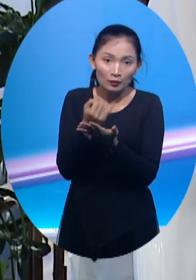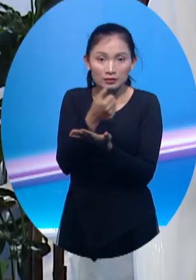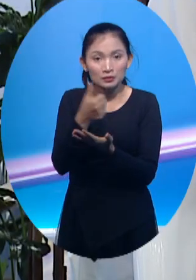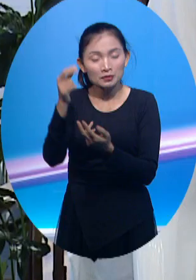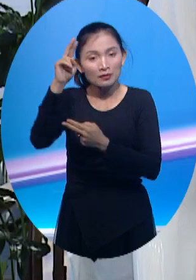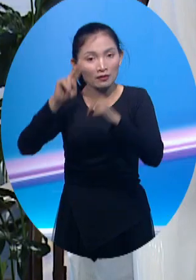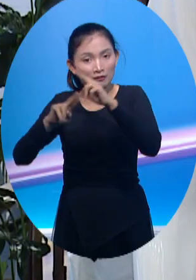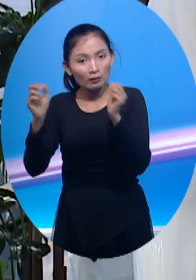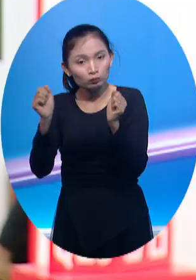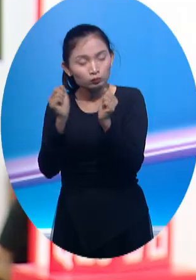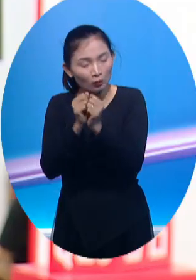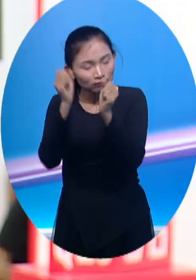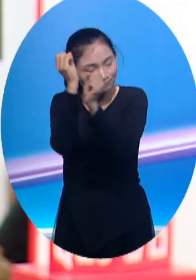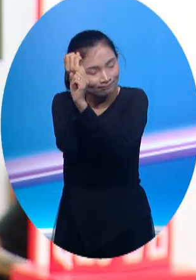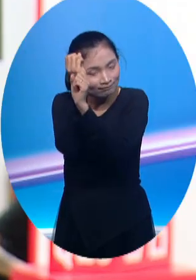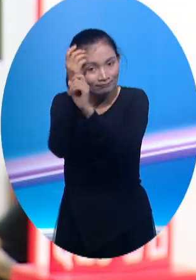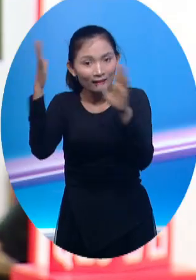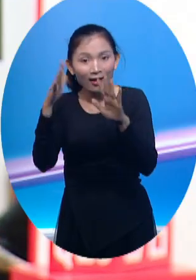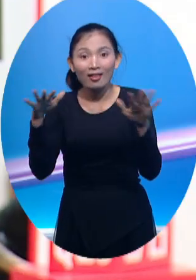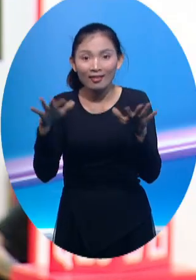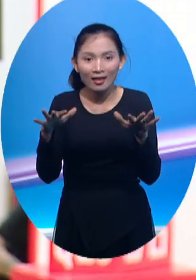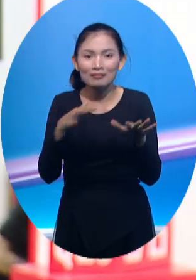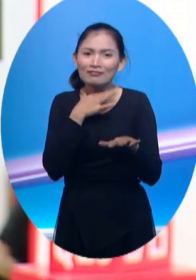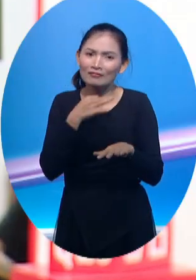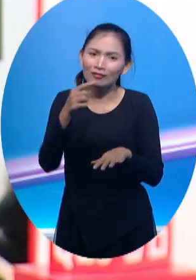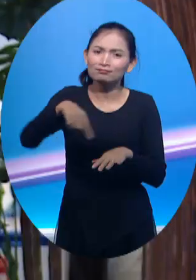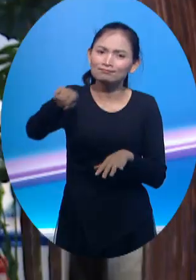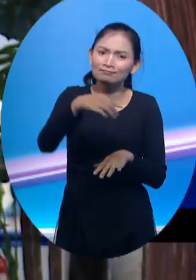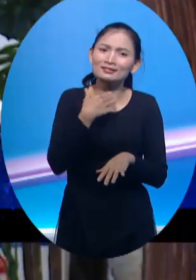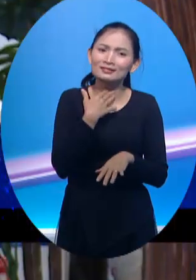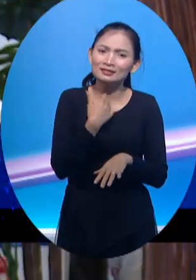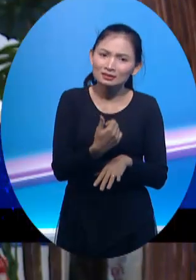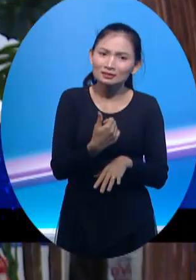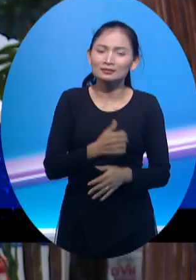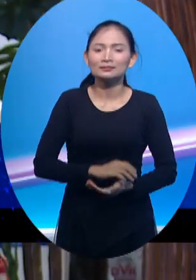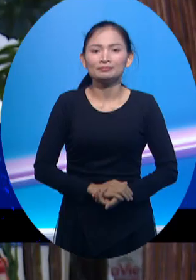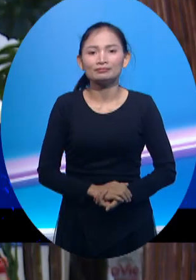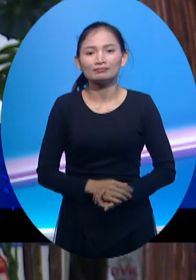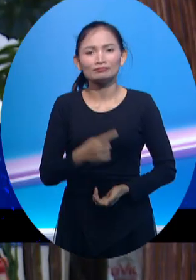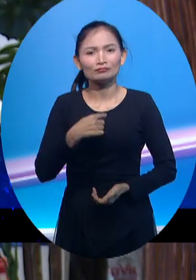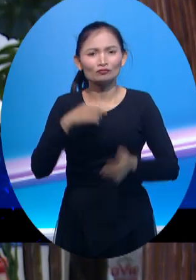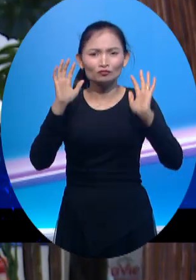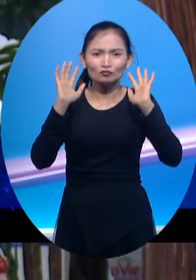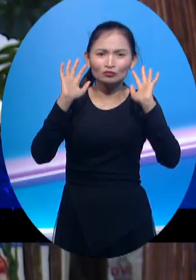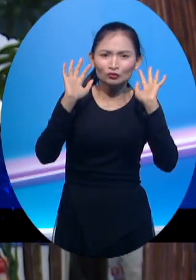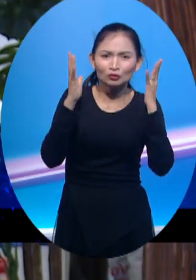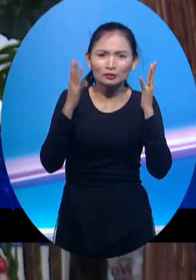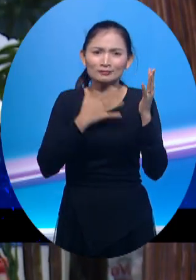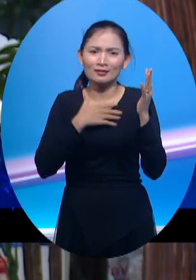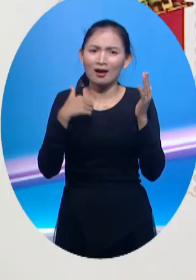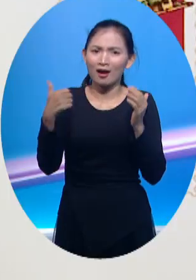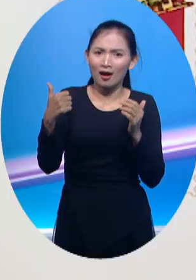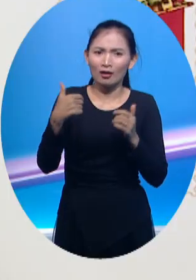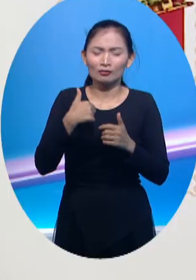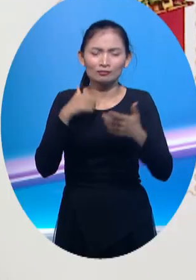giúp tôn vinh văn hóa Việt và nhận được sự yêu thích, ủng hộ của khách hàng. Rất là vui và tự hào khi mà mình được hợp tác với